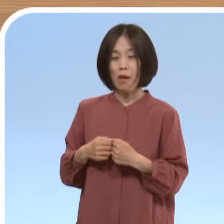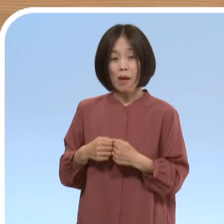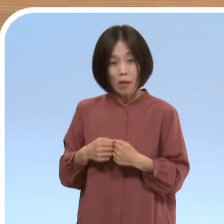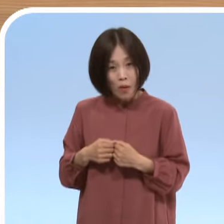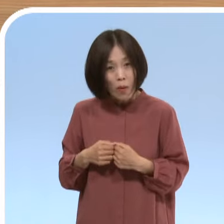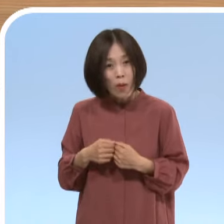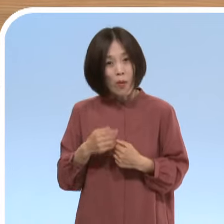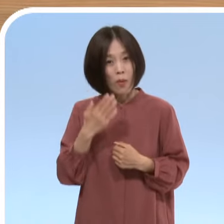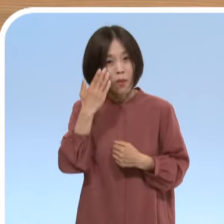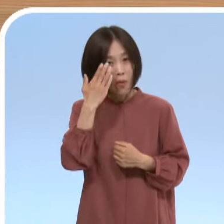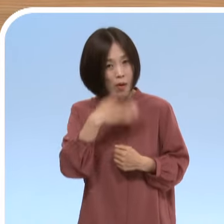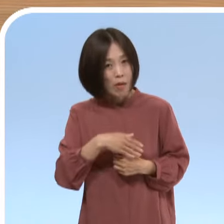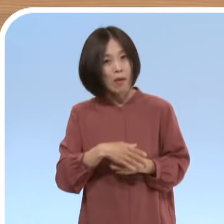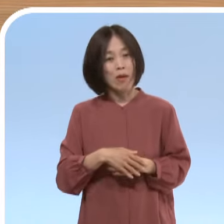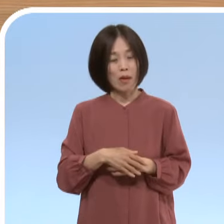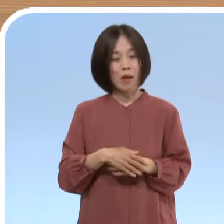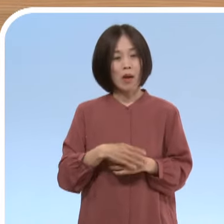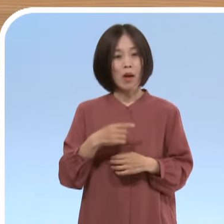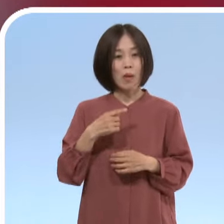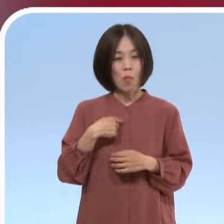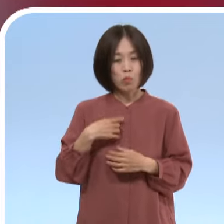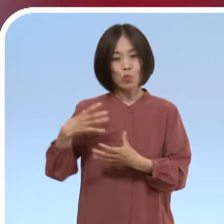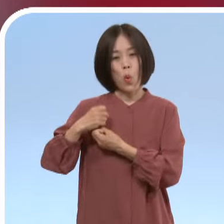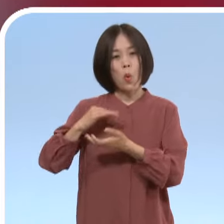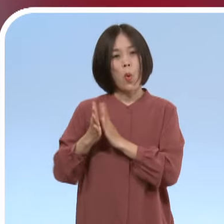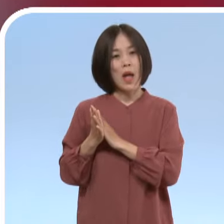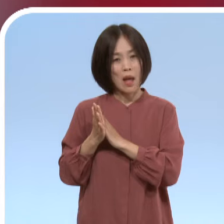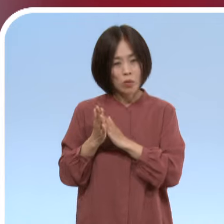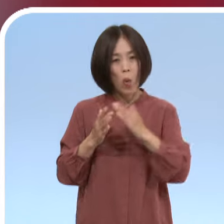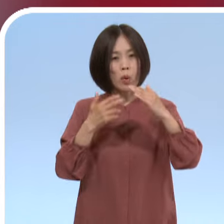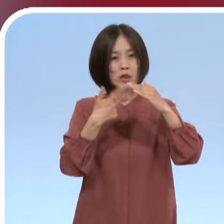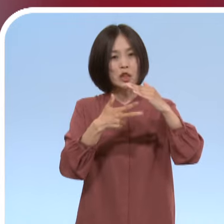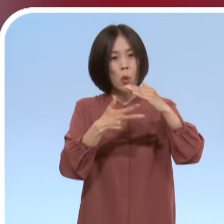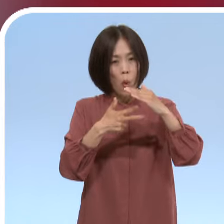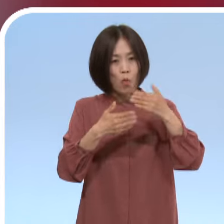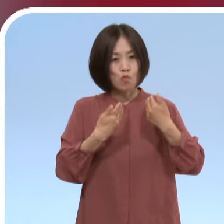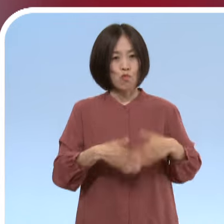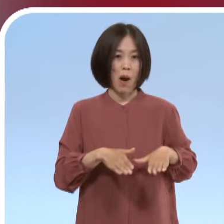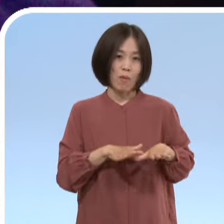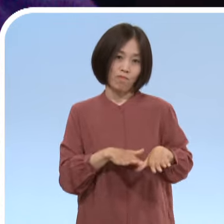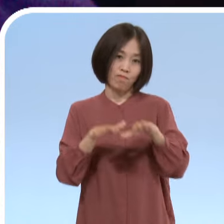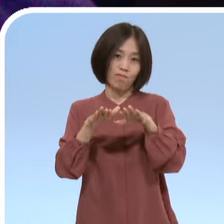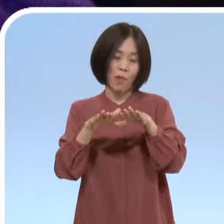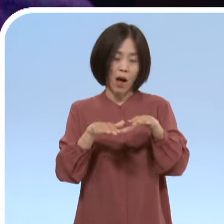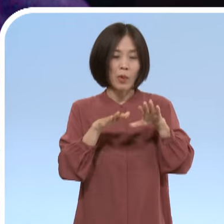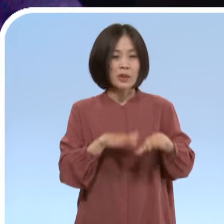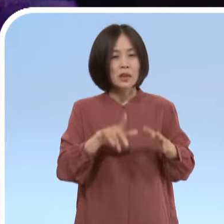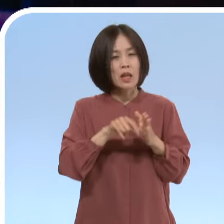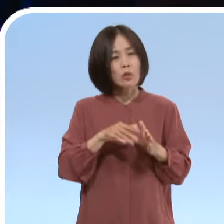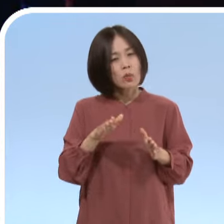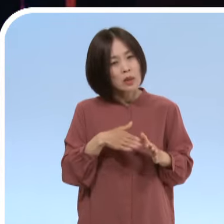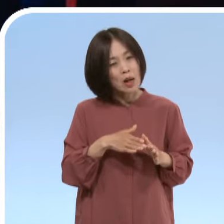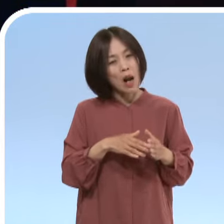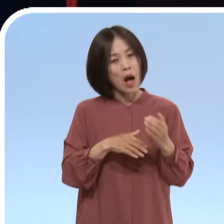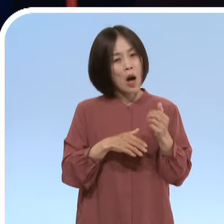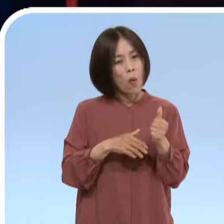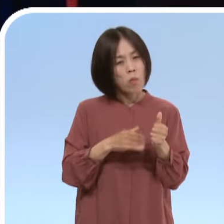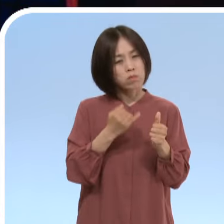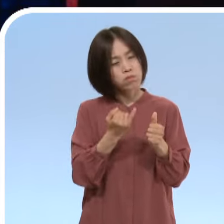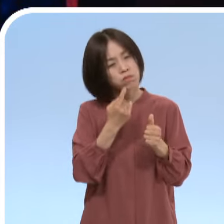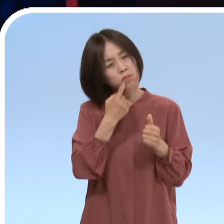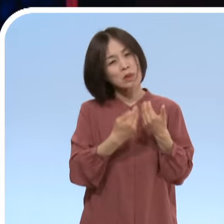女性。 女性。 元が。 元女性です。僕、まあ、兵庫県の宍粟市で生まれて育ったんですけども、その幼少期からやっぱ